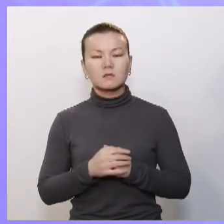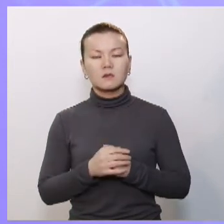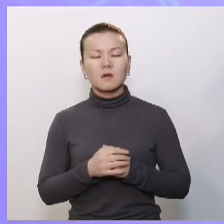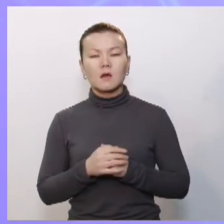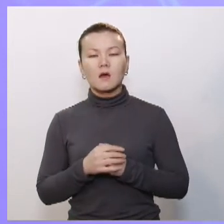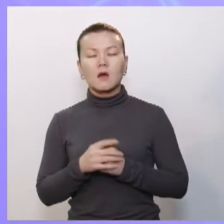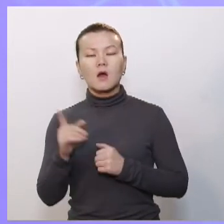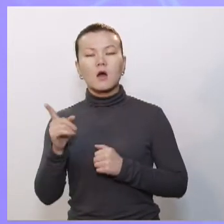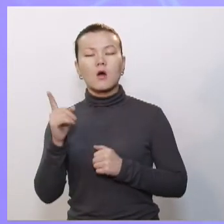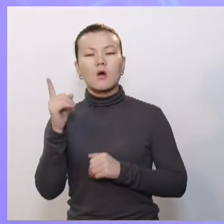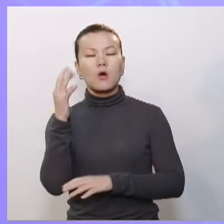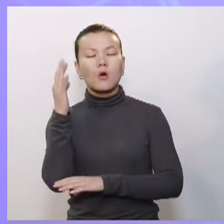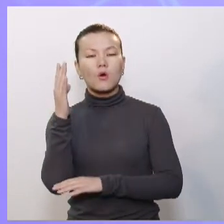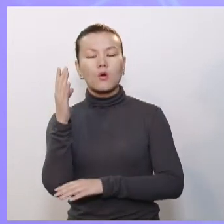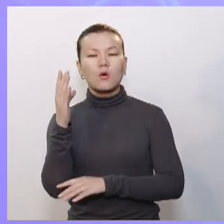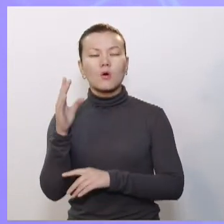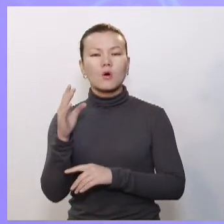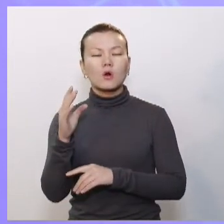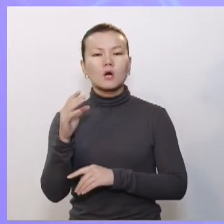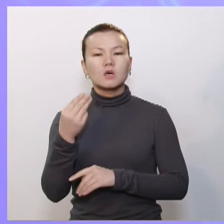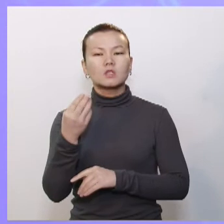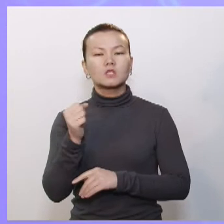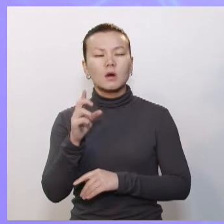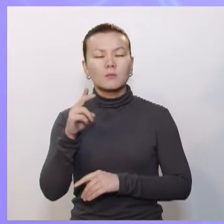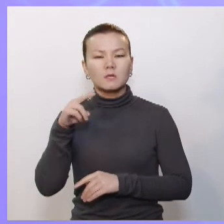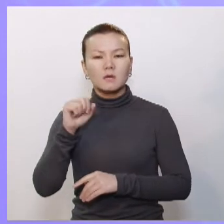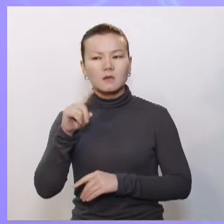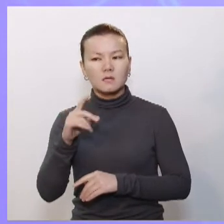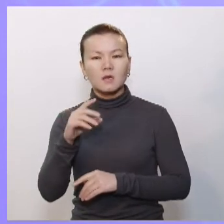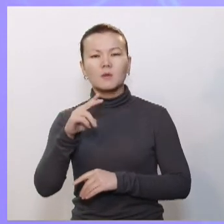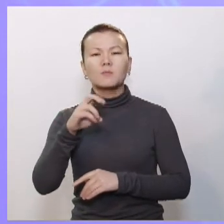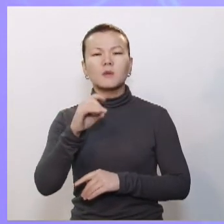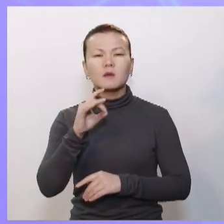Өрүк, алма, шабдалы бактары гүлдөй башташат.